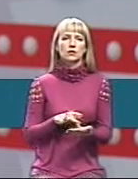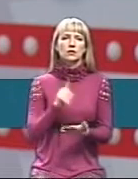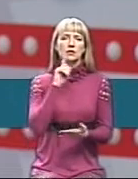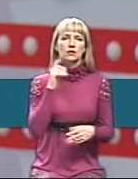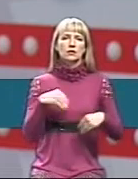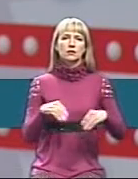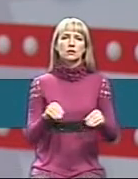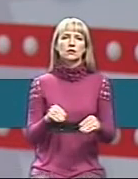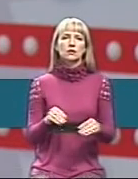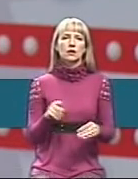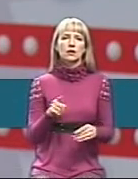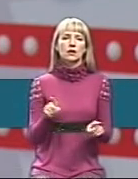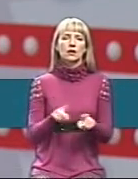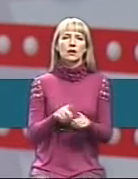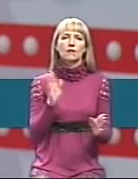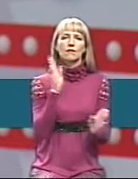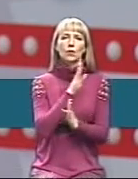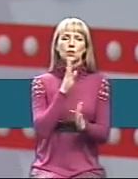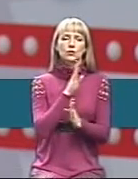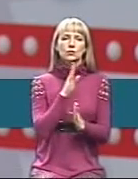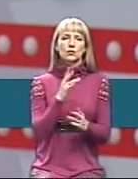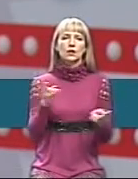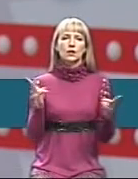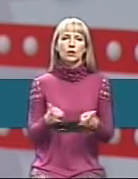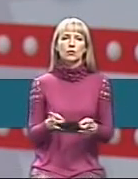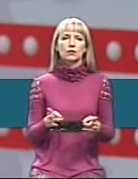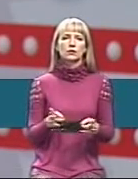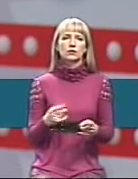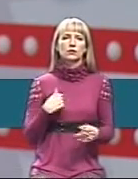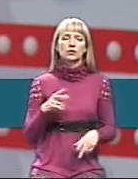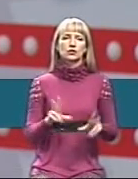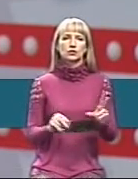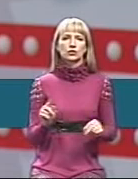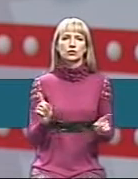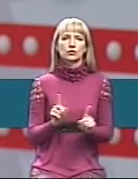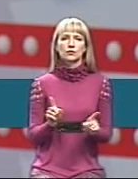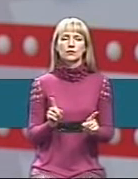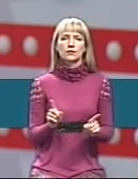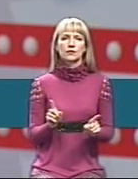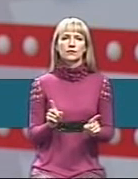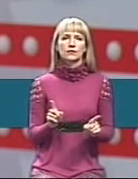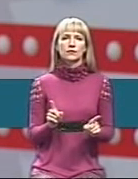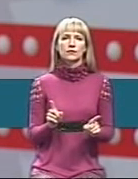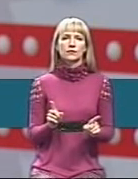зеленые насаждения, они как воздух необходимы. Но я считаю, что